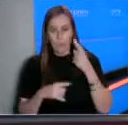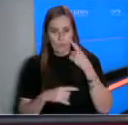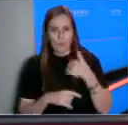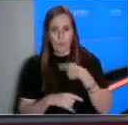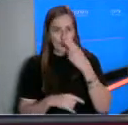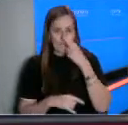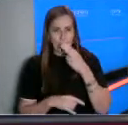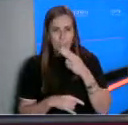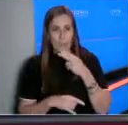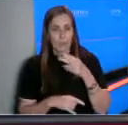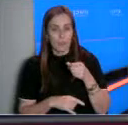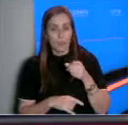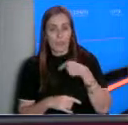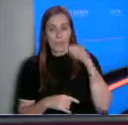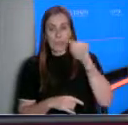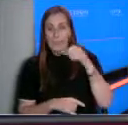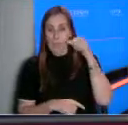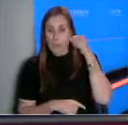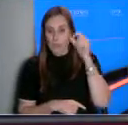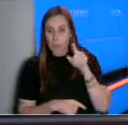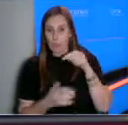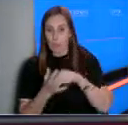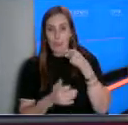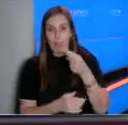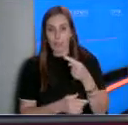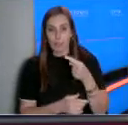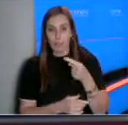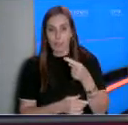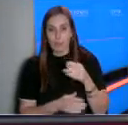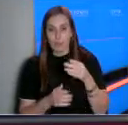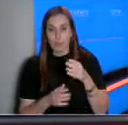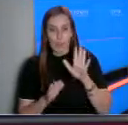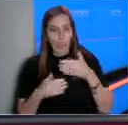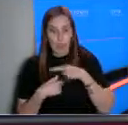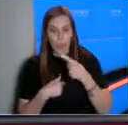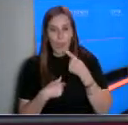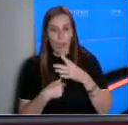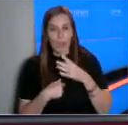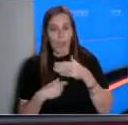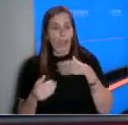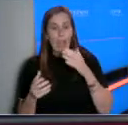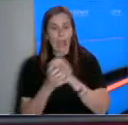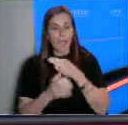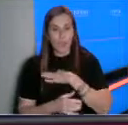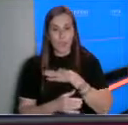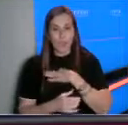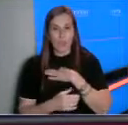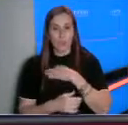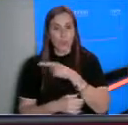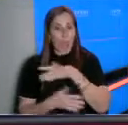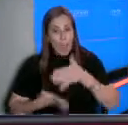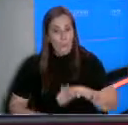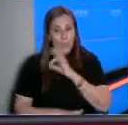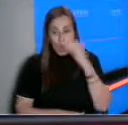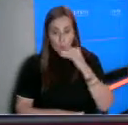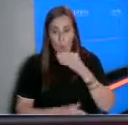אני ניסיתי להגיע עד גבי אשכנזי, בשביל להגיד לו, אחי, תעזוב, אני לא מדברת, החברה שלי, אהובה, שהבן